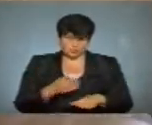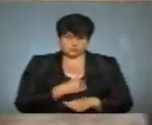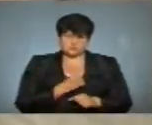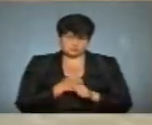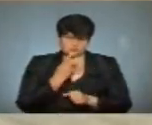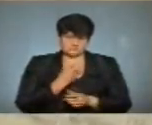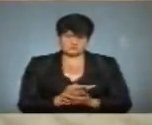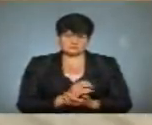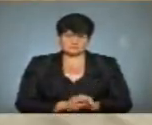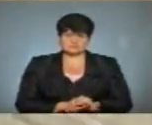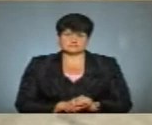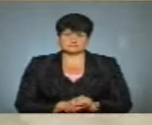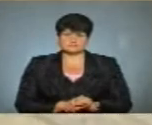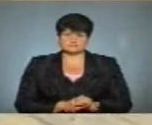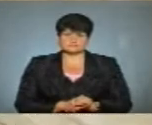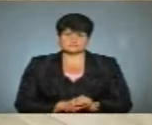зроблю.